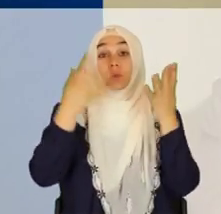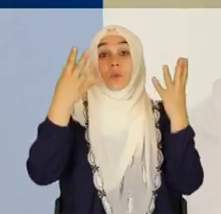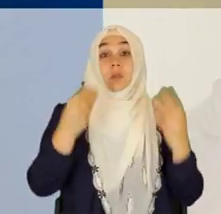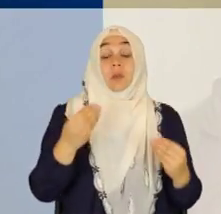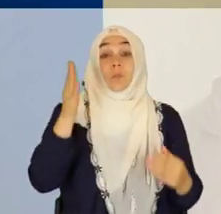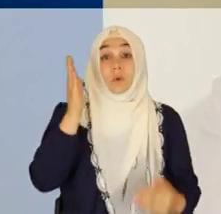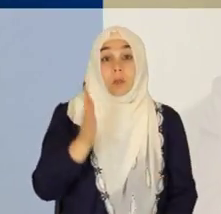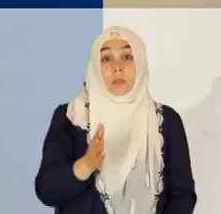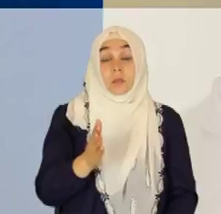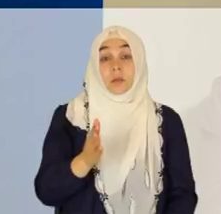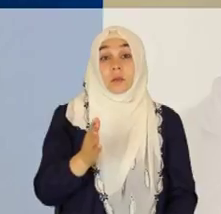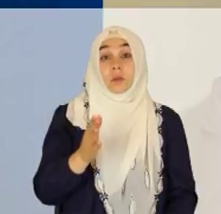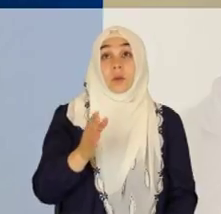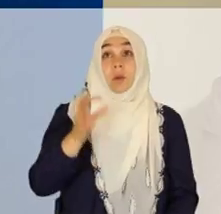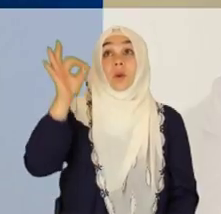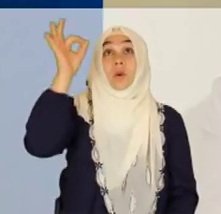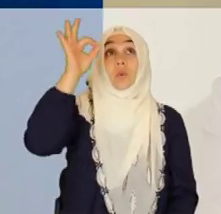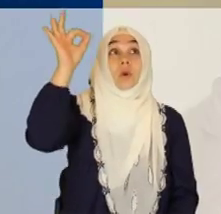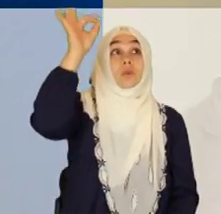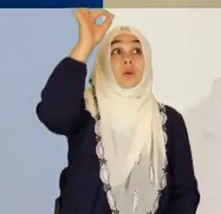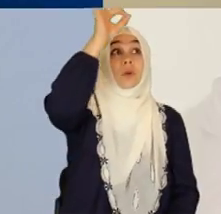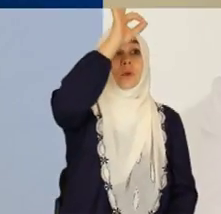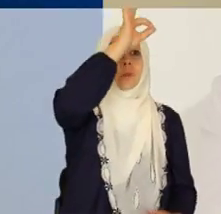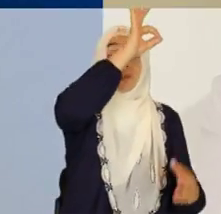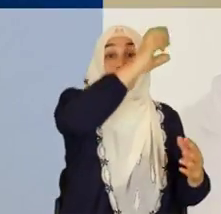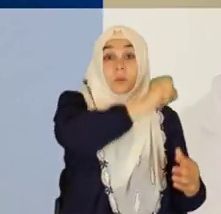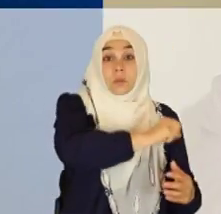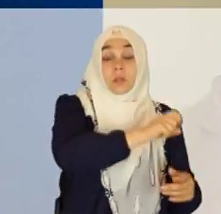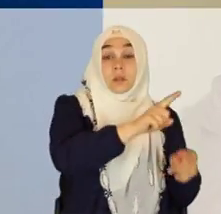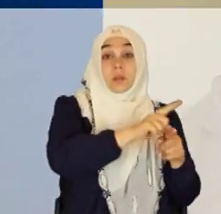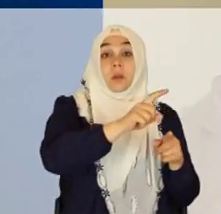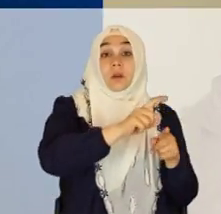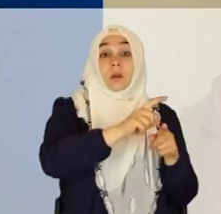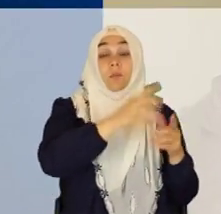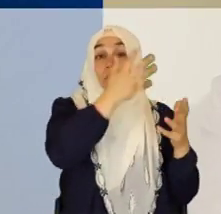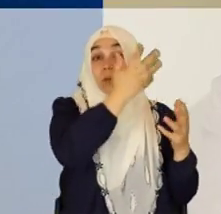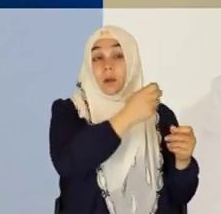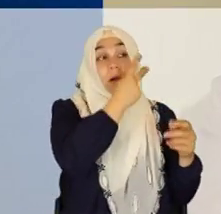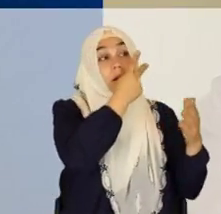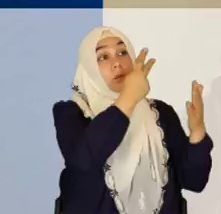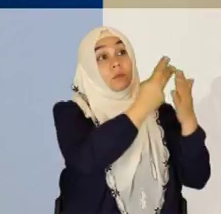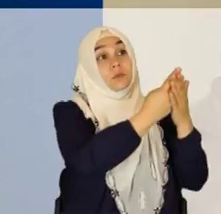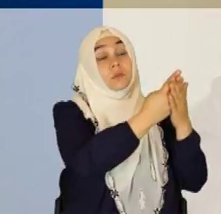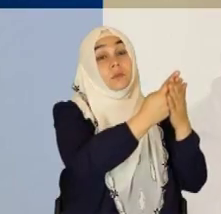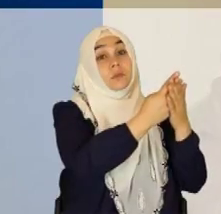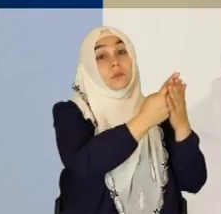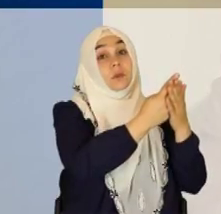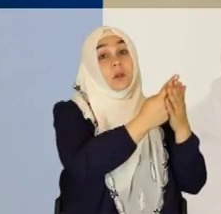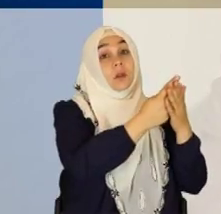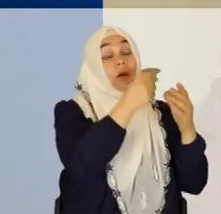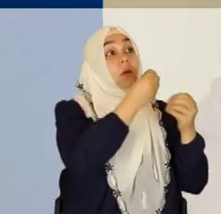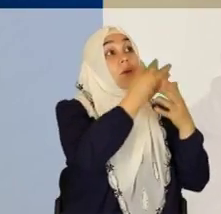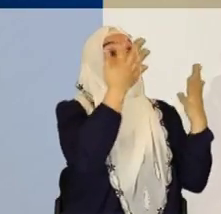bo'lganda quyosh botayotgan paytda o'sha quyosh botayotgan joyga qarab turilsa, havo ochiq